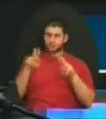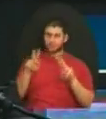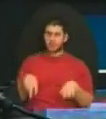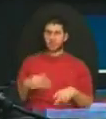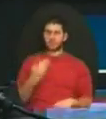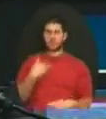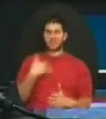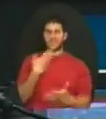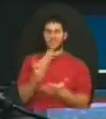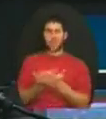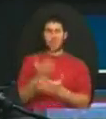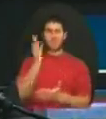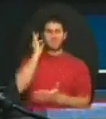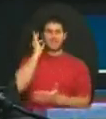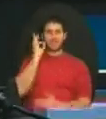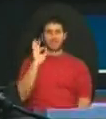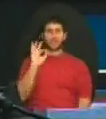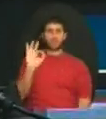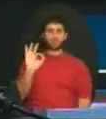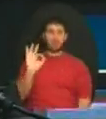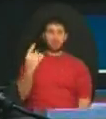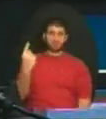לנו יועצת מטעמן